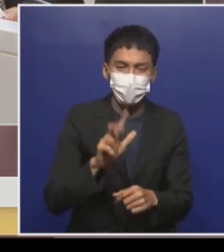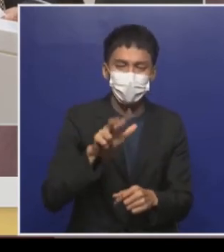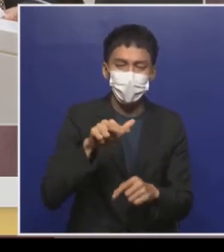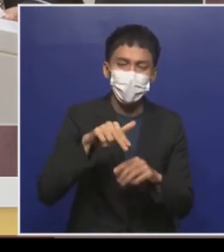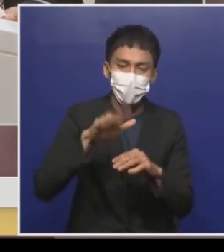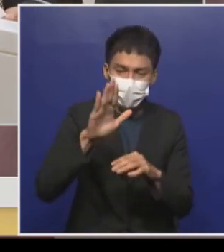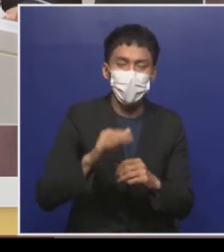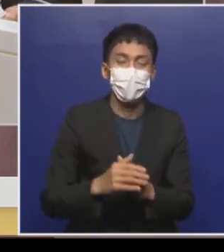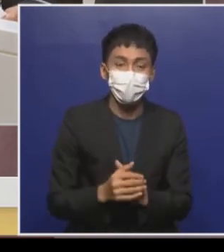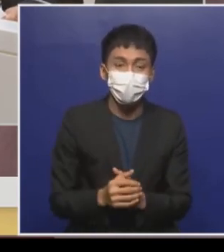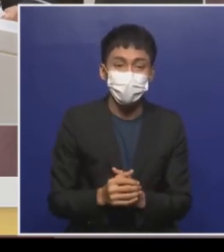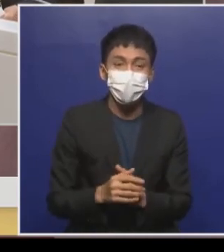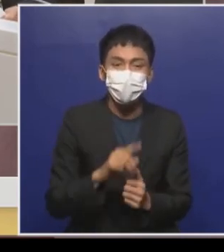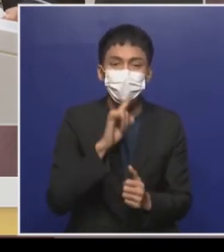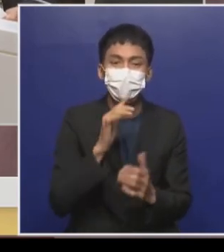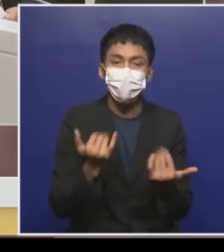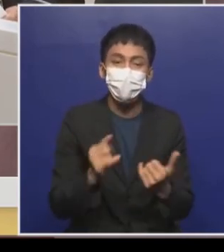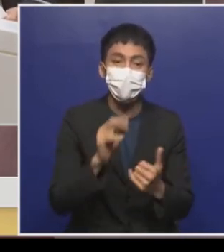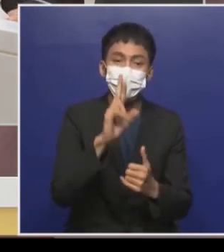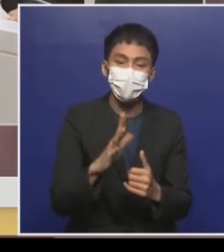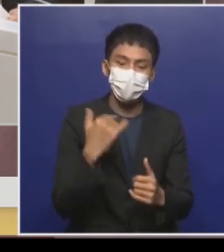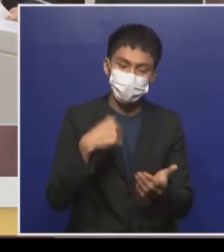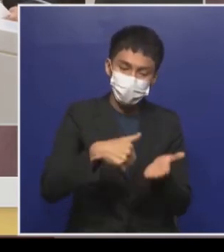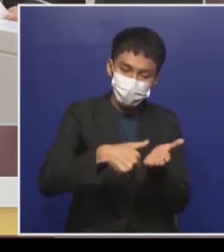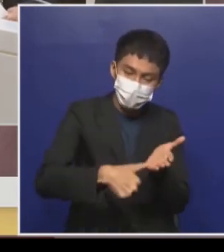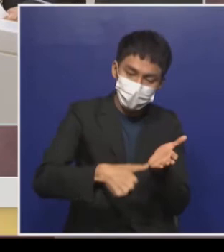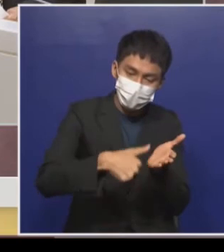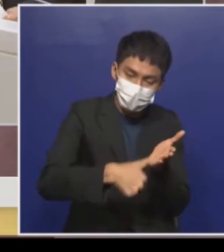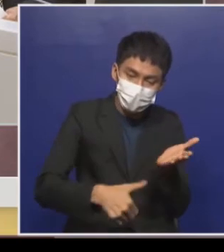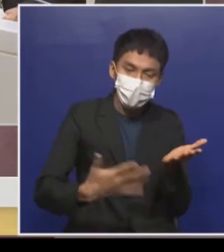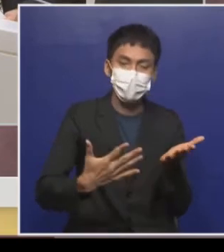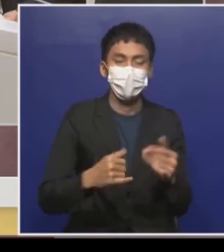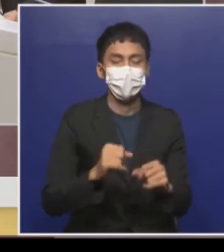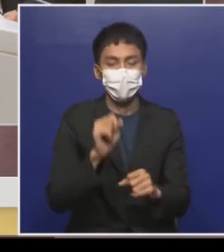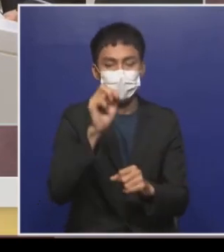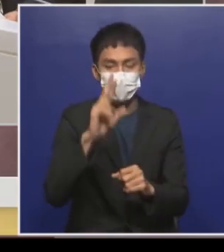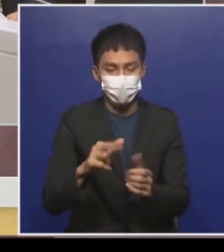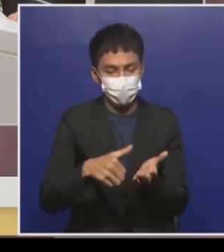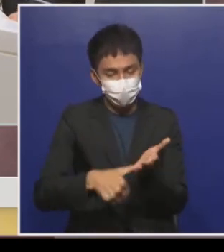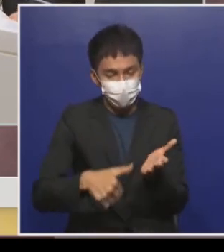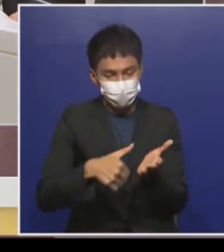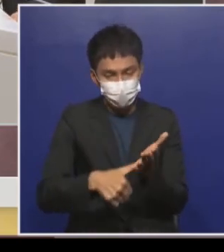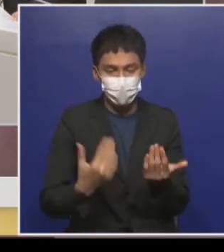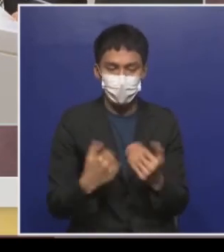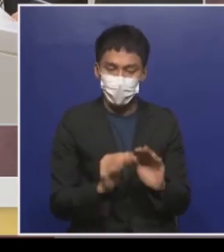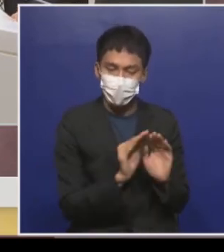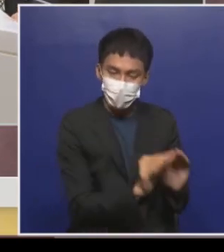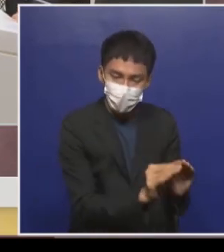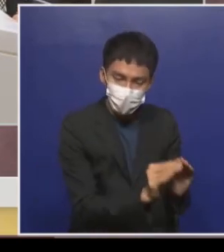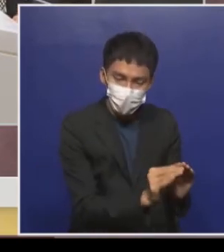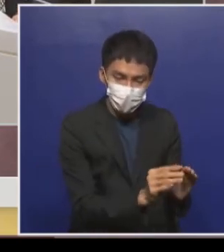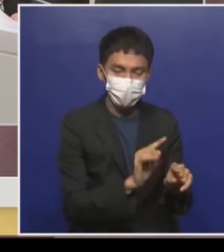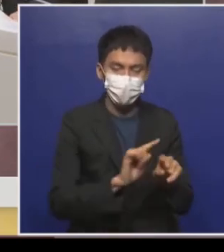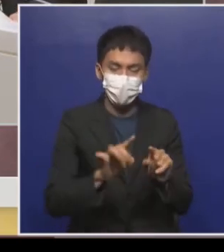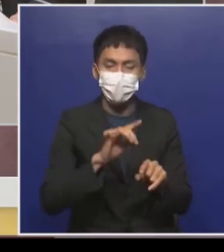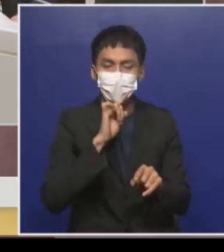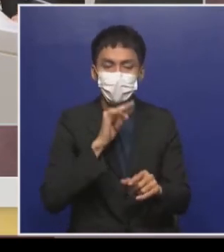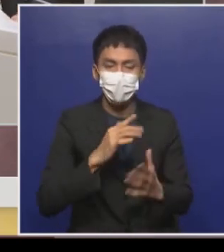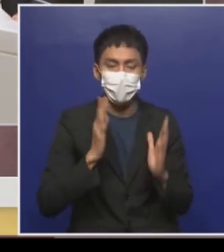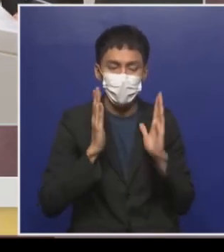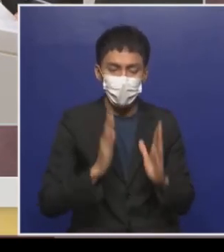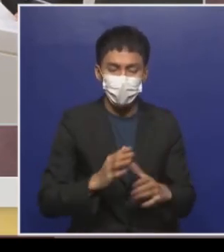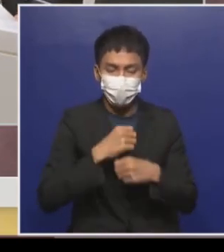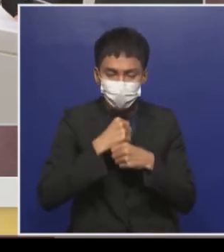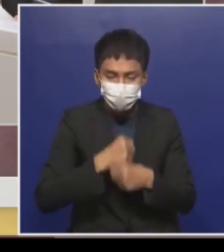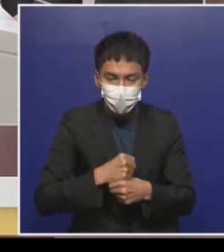อนเราไดปับปรงระบบพระสีเรีมการปรัประบพระสีและการออมทั่วหน้าเพื่อให้คนทยไม่สู่ไ้เกษีน